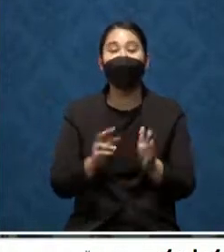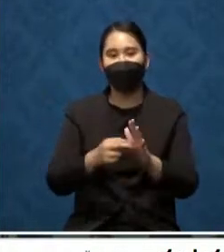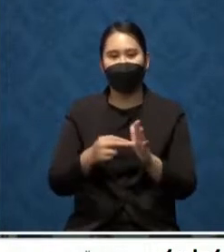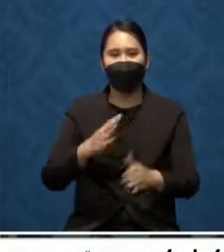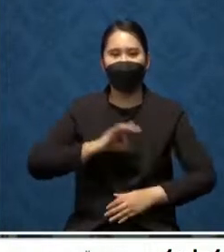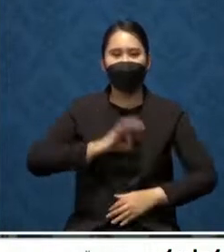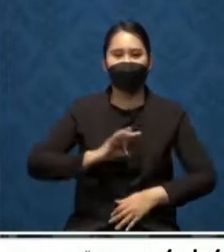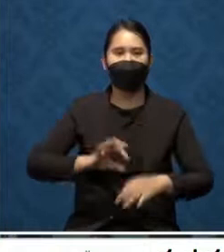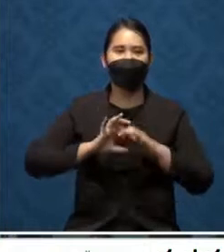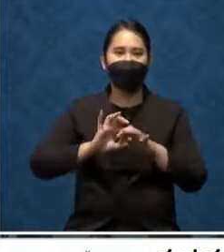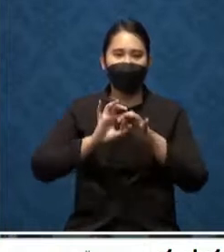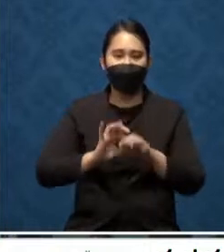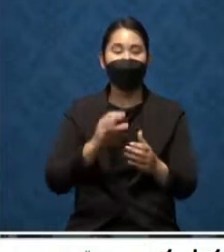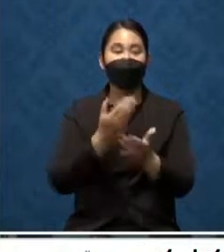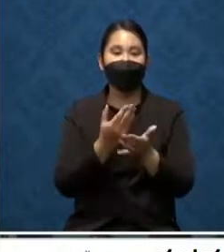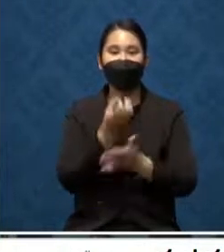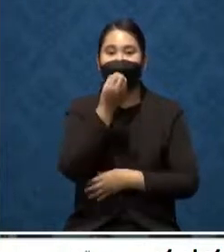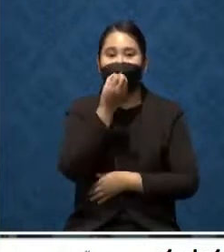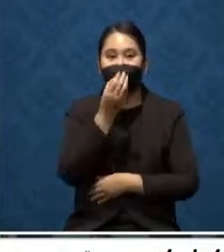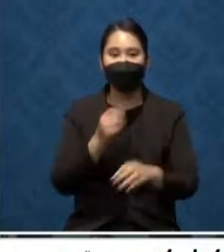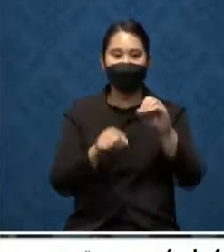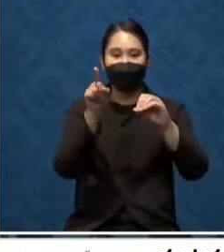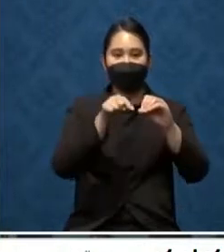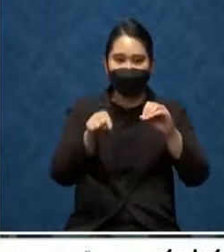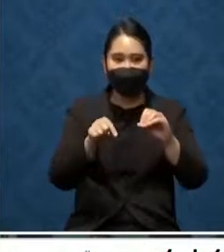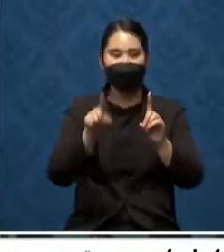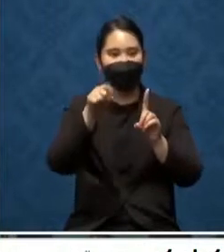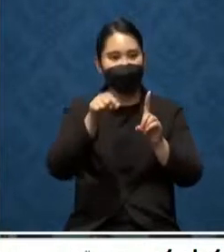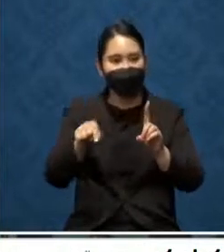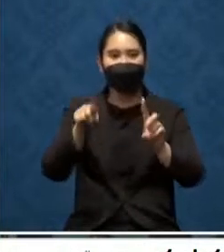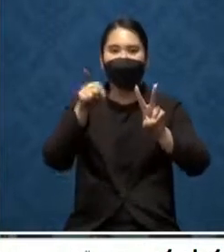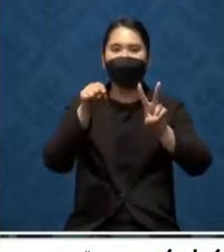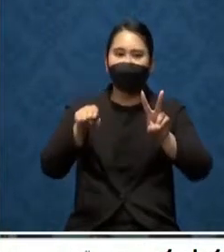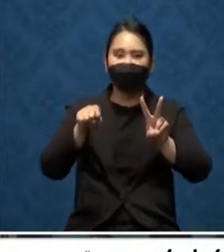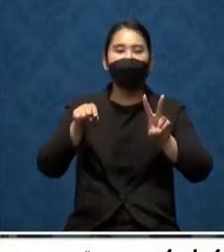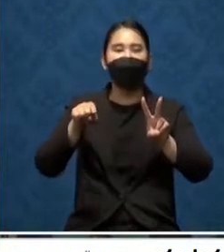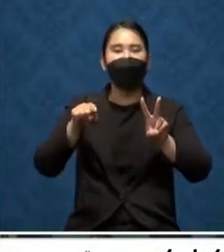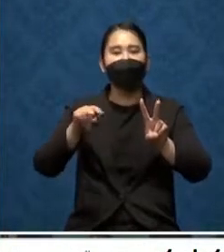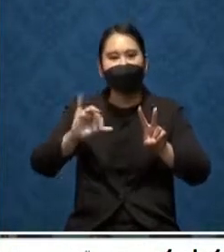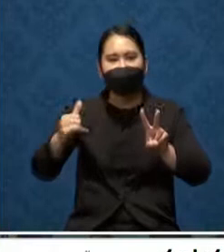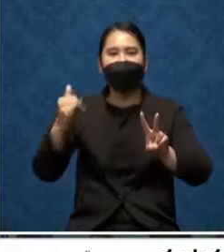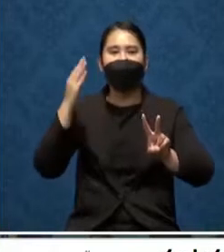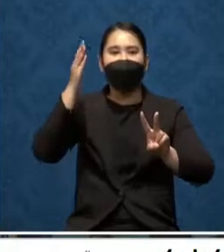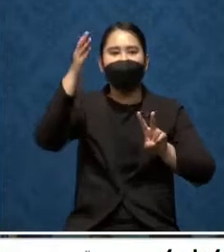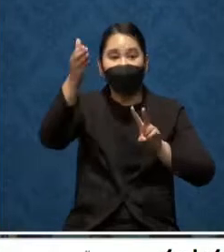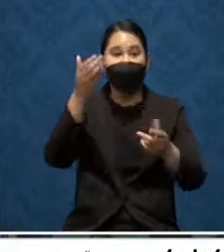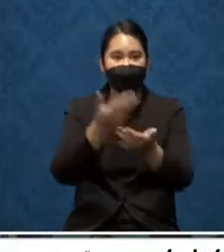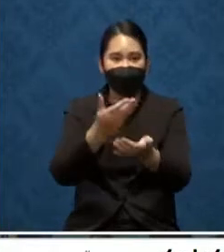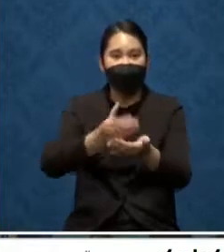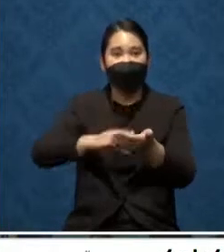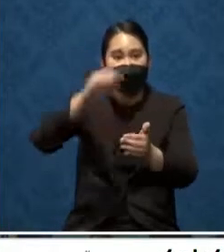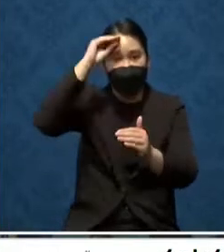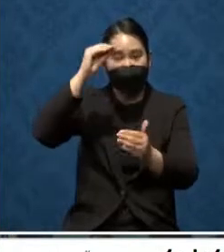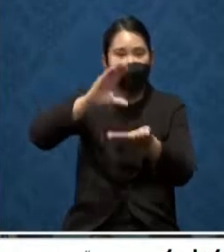นว่าถา Sr.: สูego เปรา ger american ออ 2 เปรซึอนาคตhi ข้าเล่าเรียนหอ ข้ศกองภู์อาจจะเล็กลง?